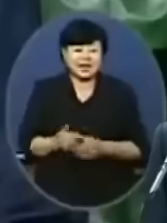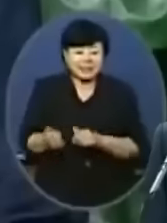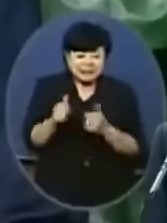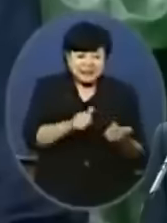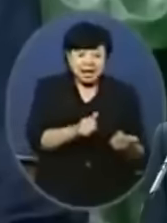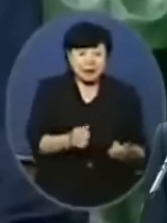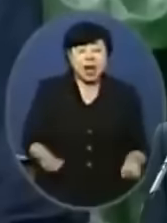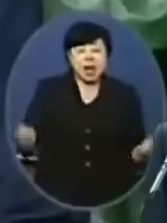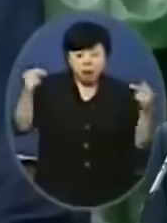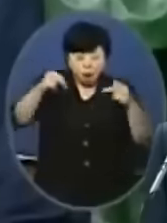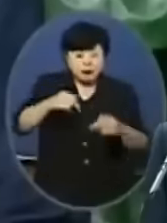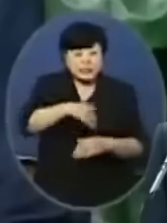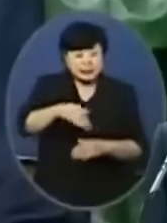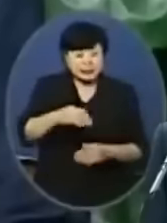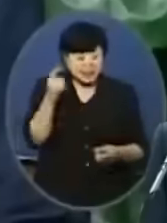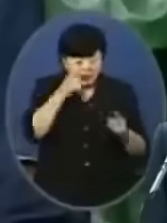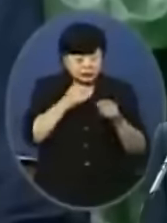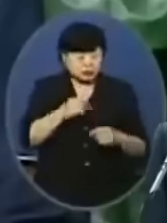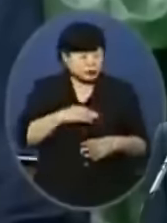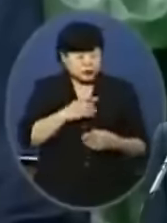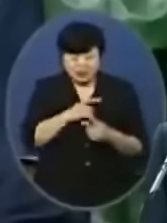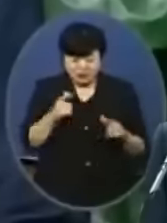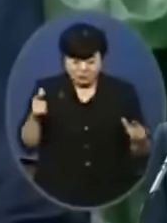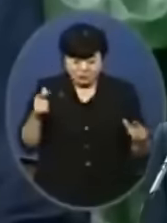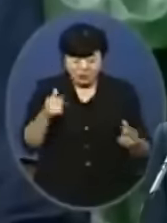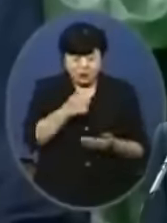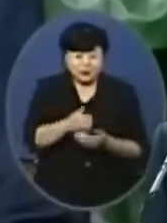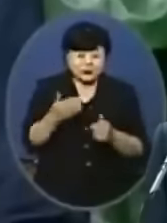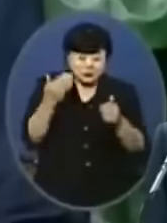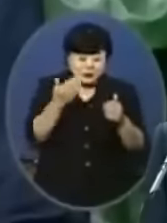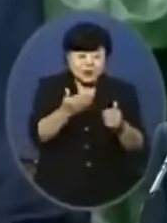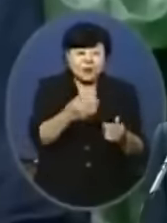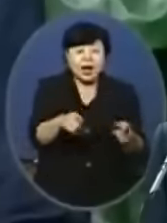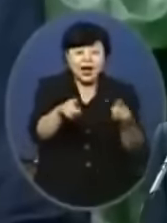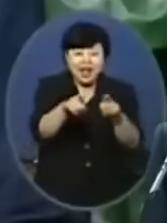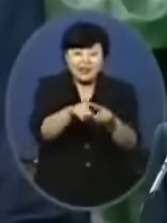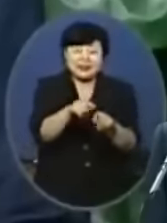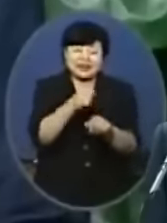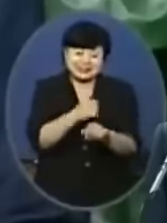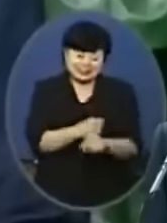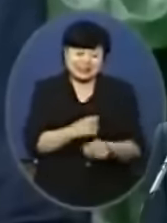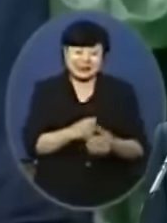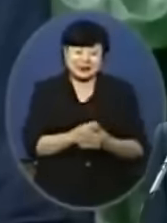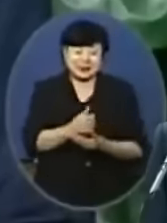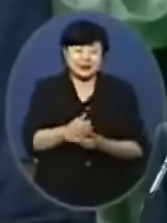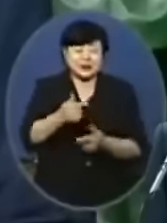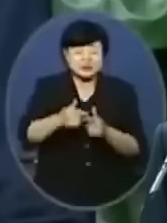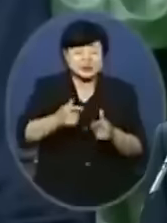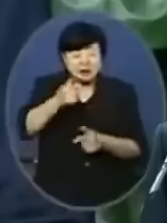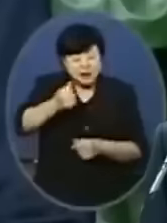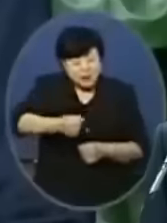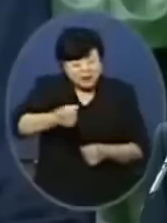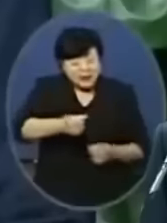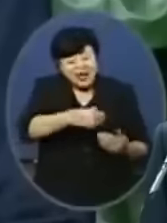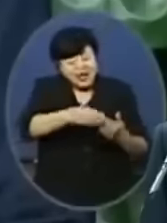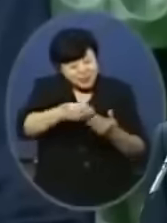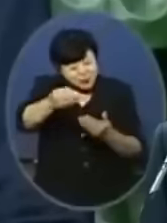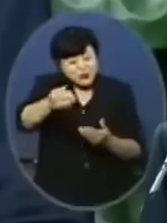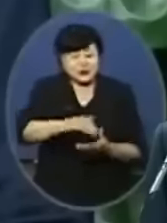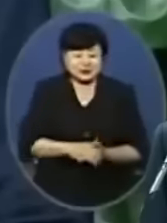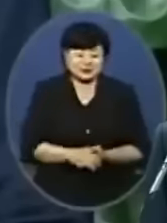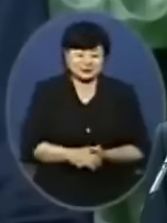사망의 음침한 골짜기에 다닐 자도 해를 두려워하지 아니하면 주께서 나와 함께 계심이라 주의 지팡이와 막대기가 나를